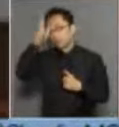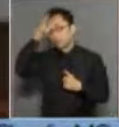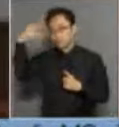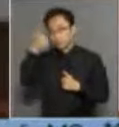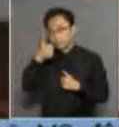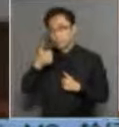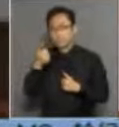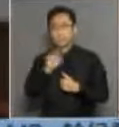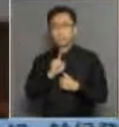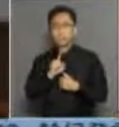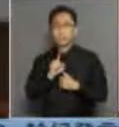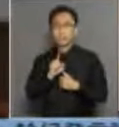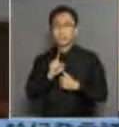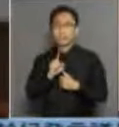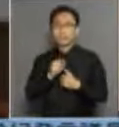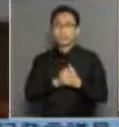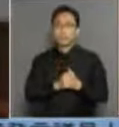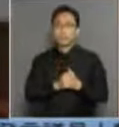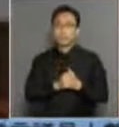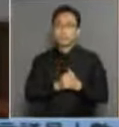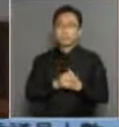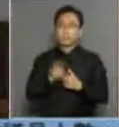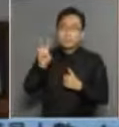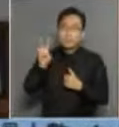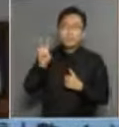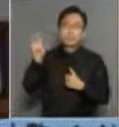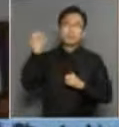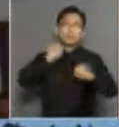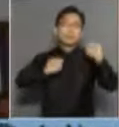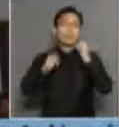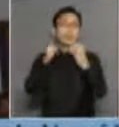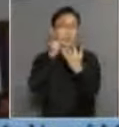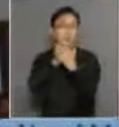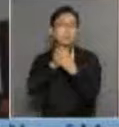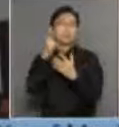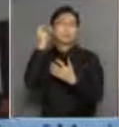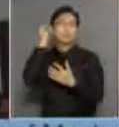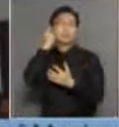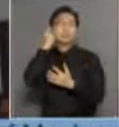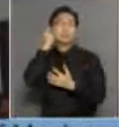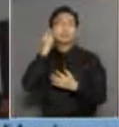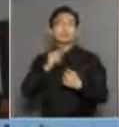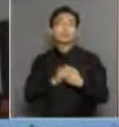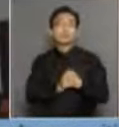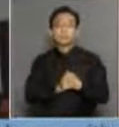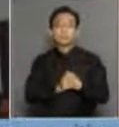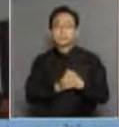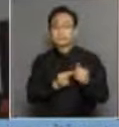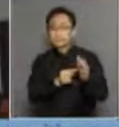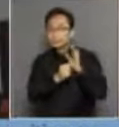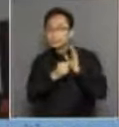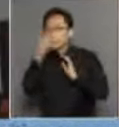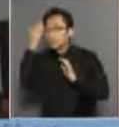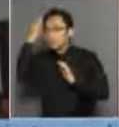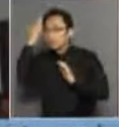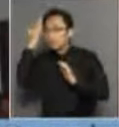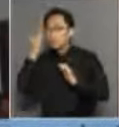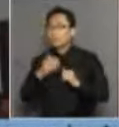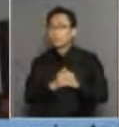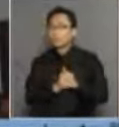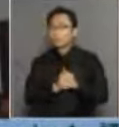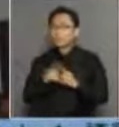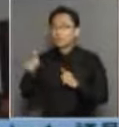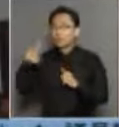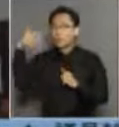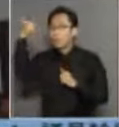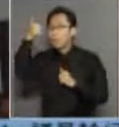咪？见微知著，举一就反三，系咪？有咩老细